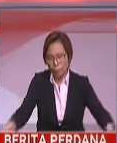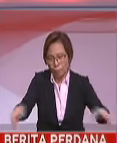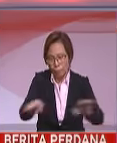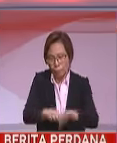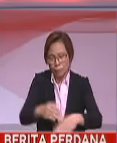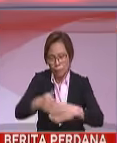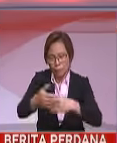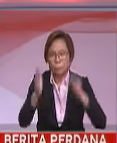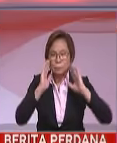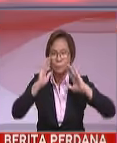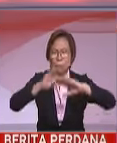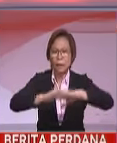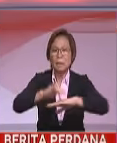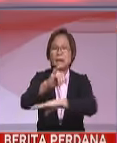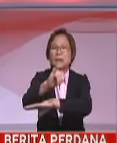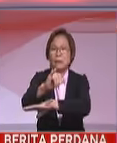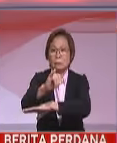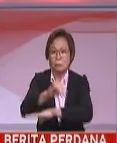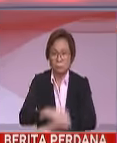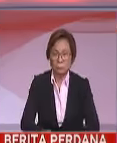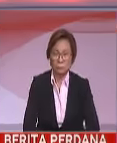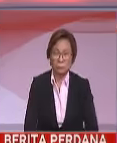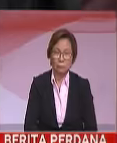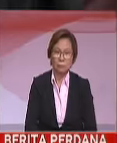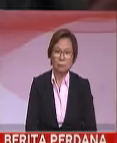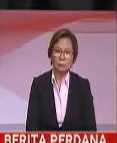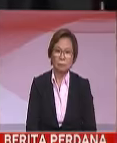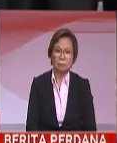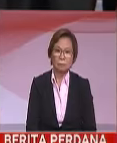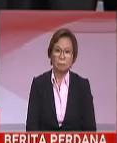selepas solat Isyak.